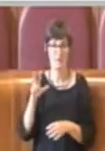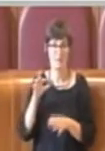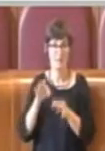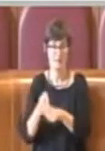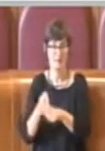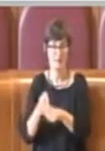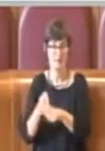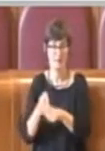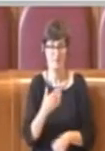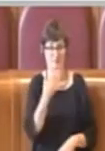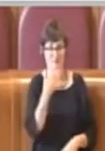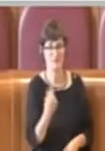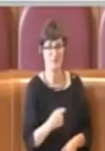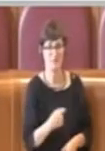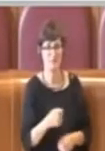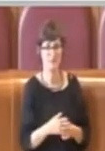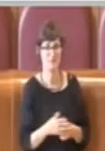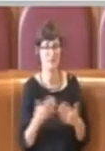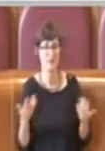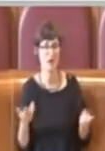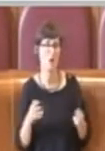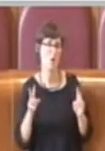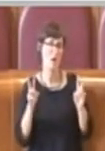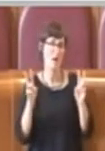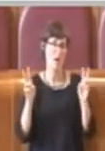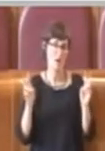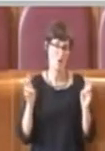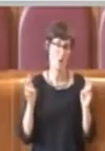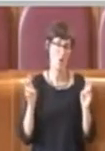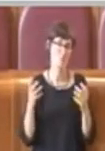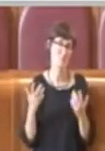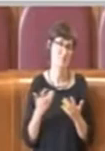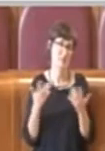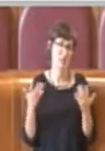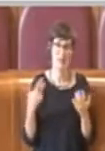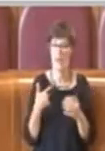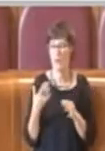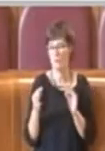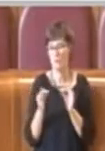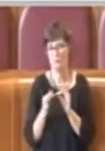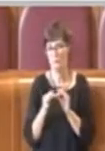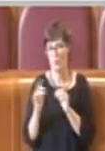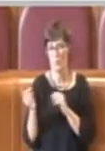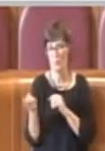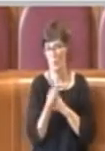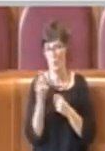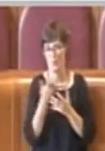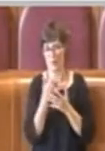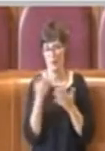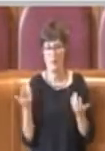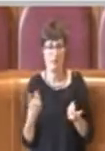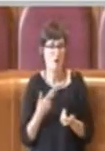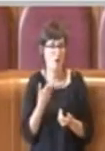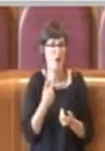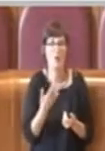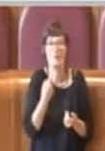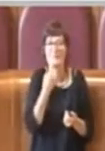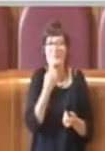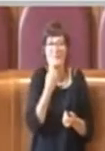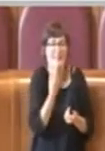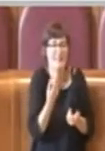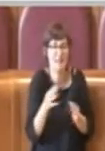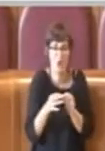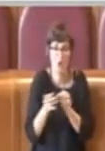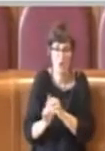Grazie Presidente. Allora, l'argomento è sicuramente condivisibile da tutti. Sfido chiunque a non condividere